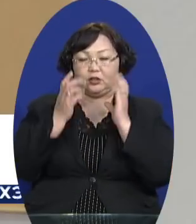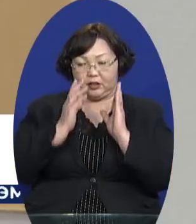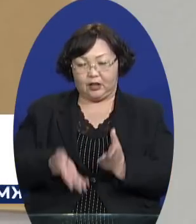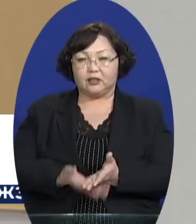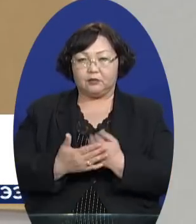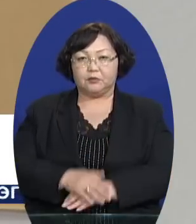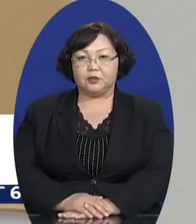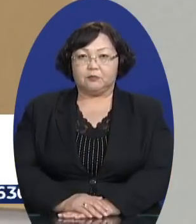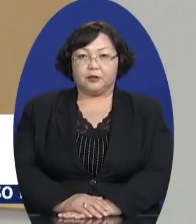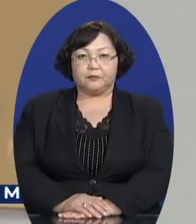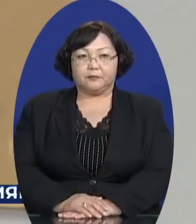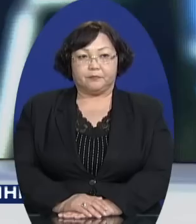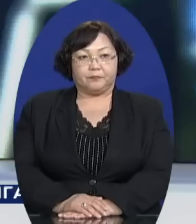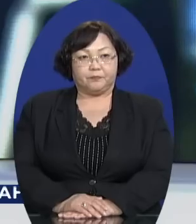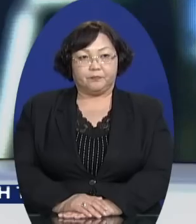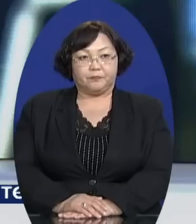байлаа.